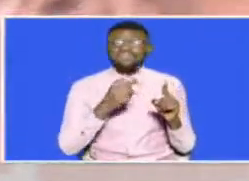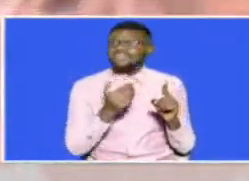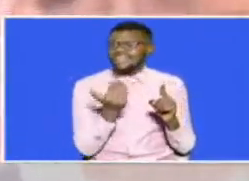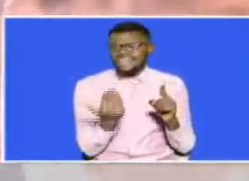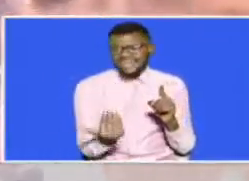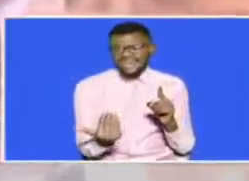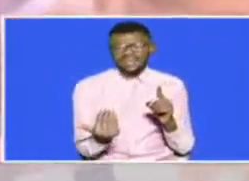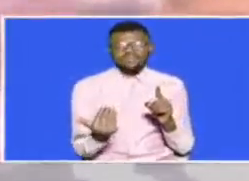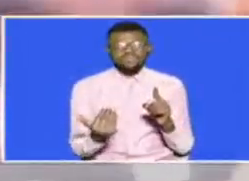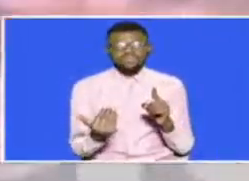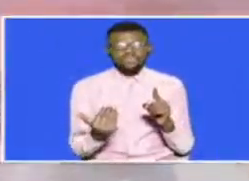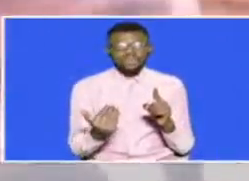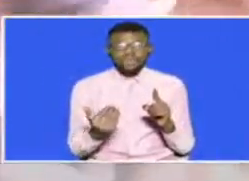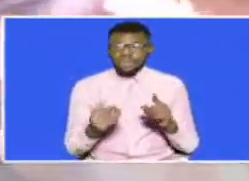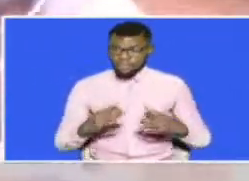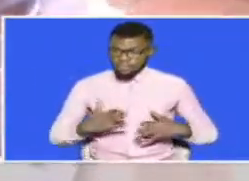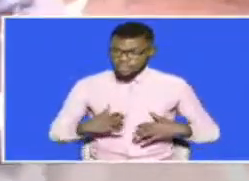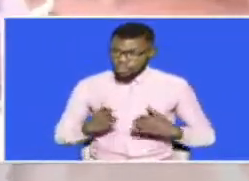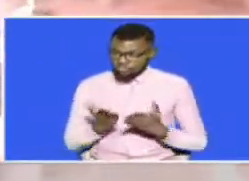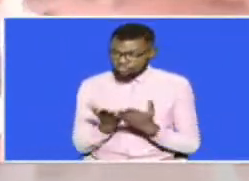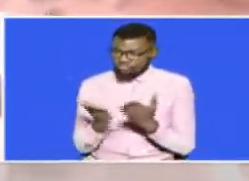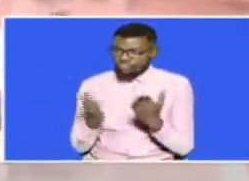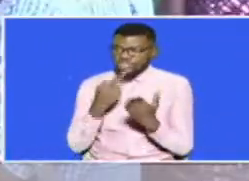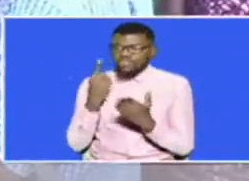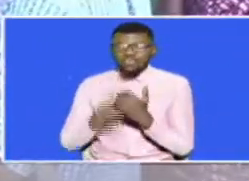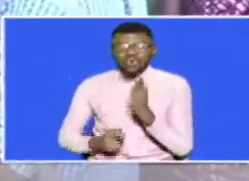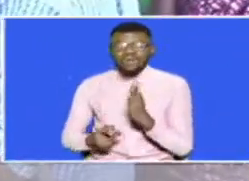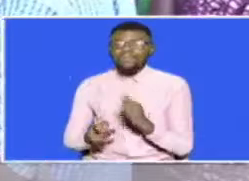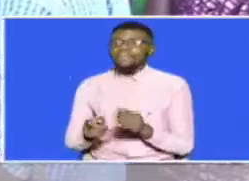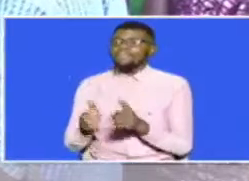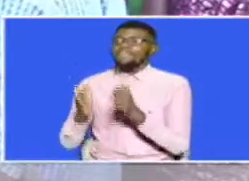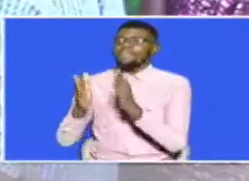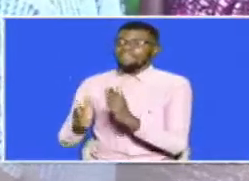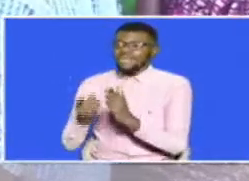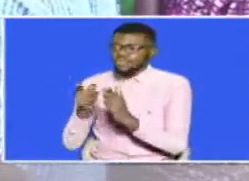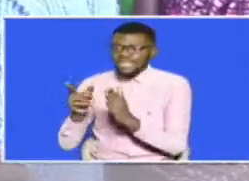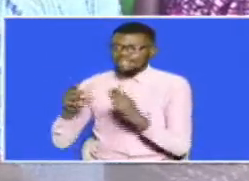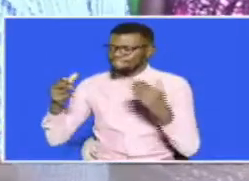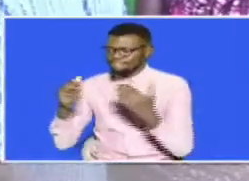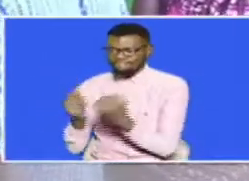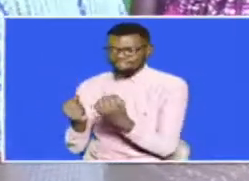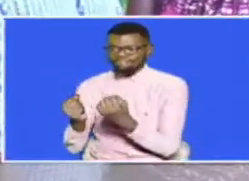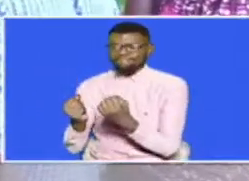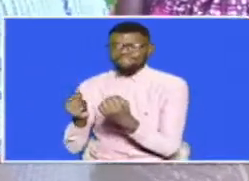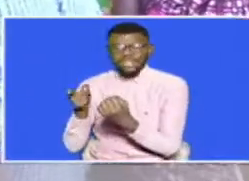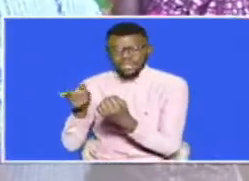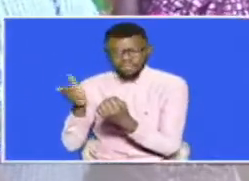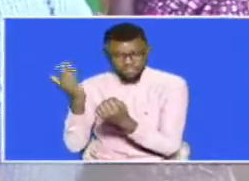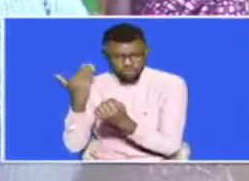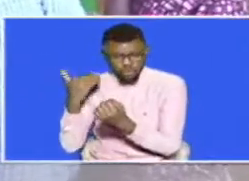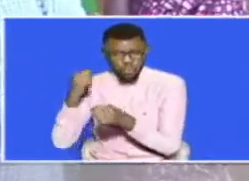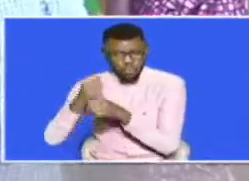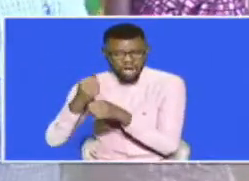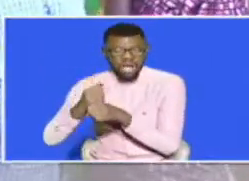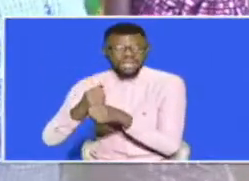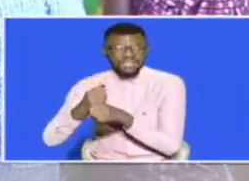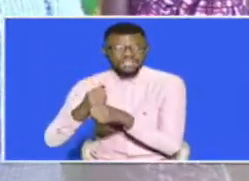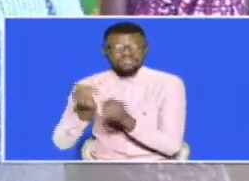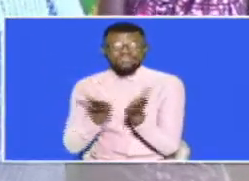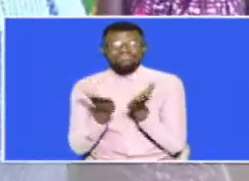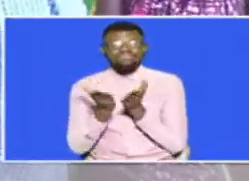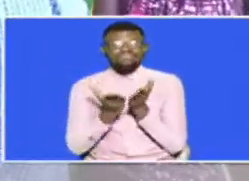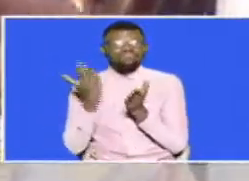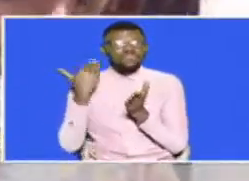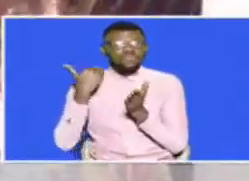mno. Kulingana na wakazi hapa, wanasema mshukiwa ambaye ameajiriwa kama mfanyikazi wa nyumbani alirauka kwa jirani